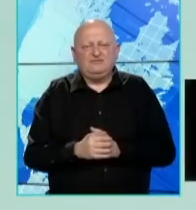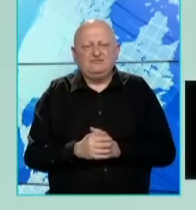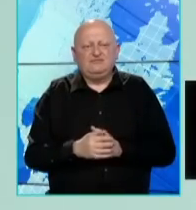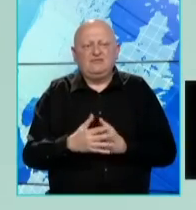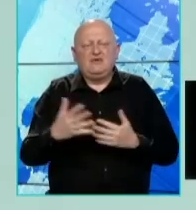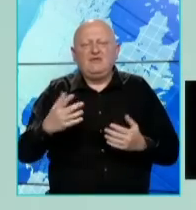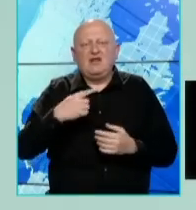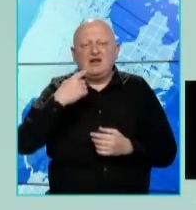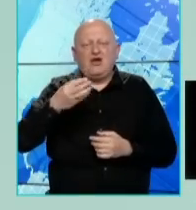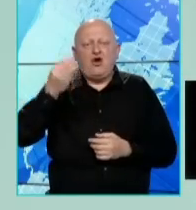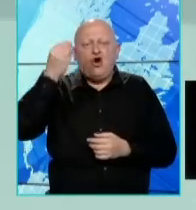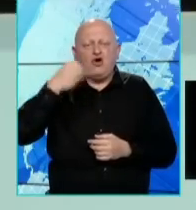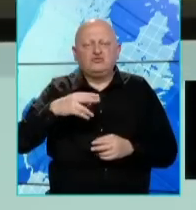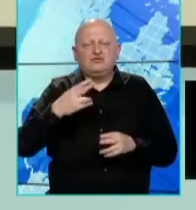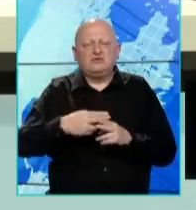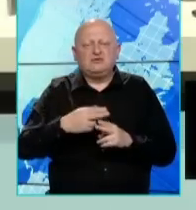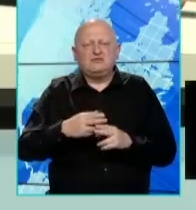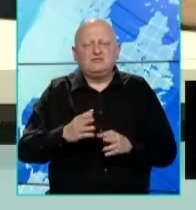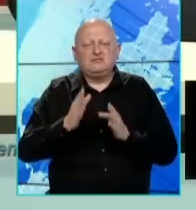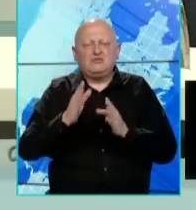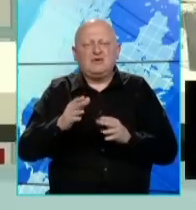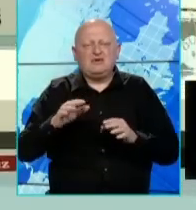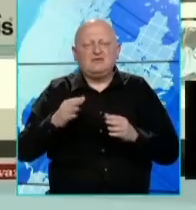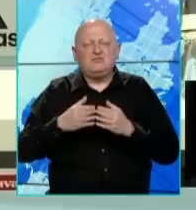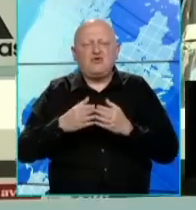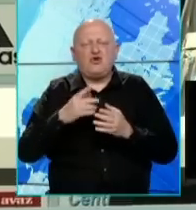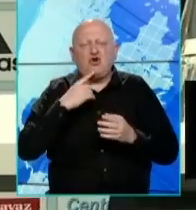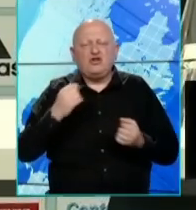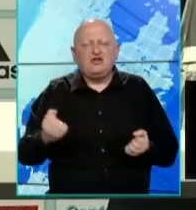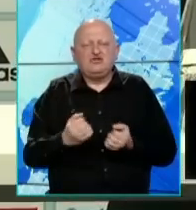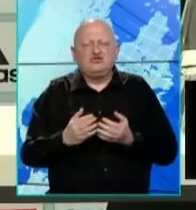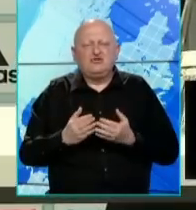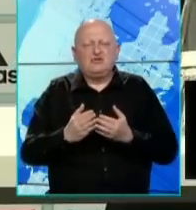Uz velike riječi i obećanja imenuju se kormilari zmajeva broda koji sve teže